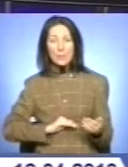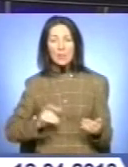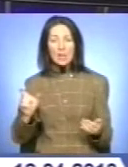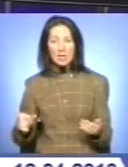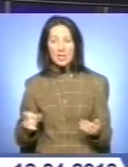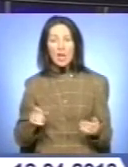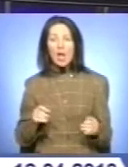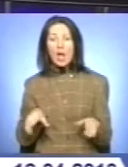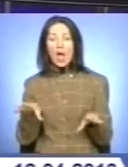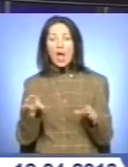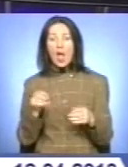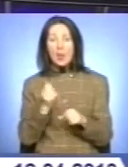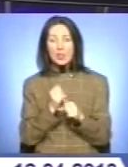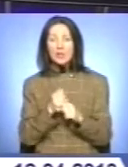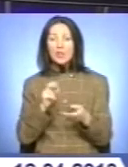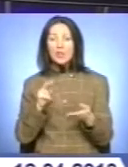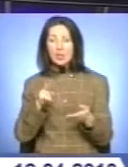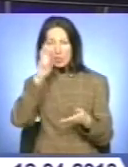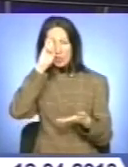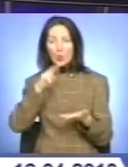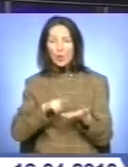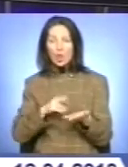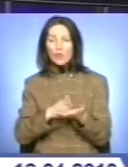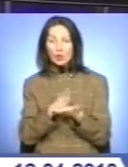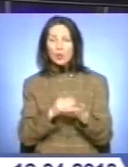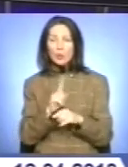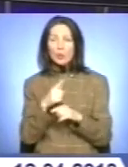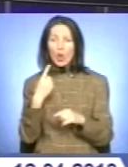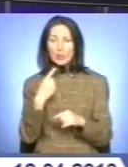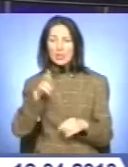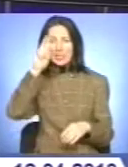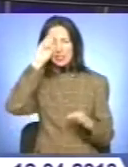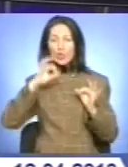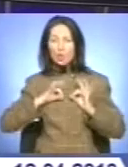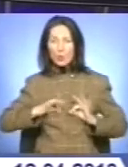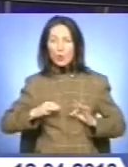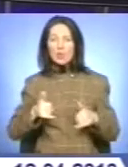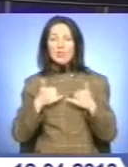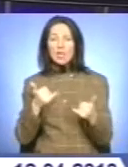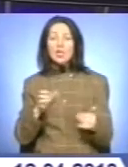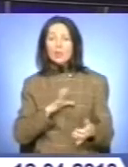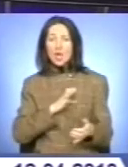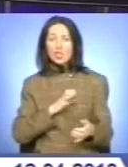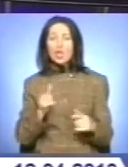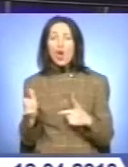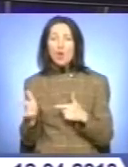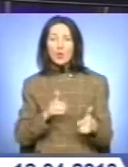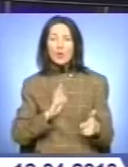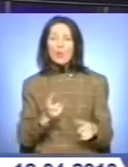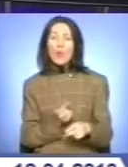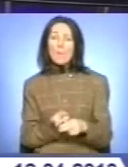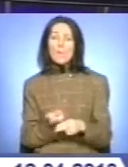податкової служби в Тернопільській області. Державний службовець заради збагачення готовий був переступити закон. Нечистого на